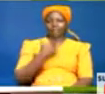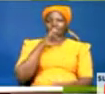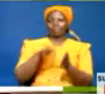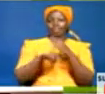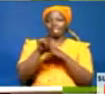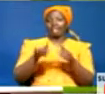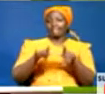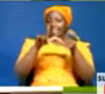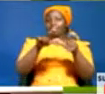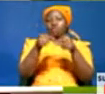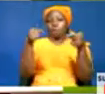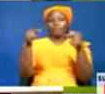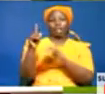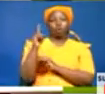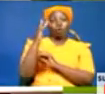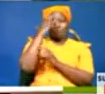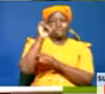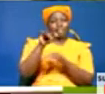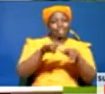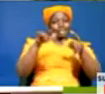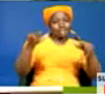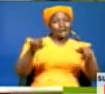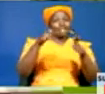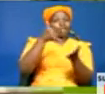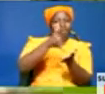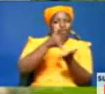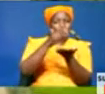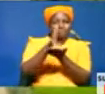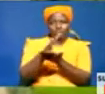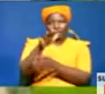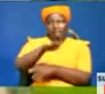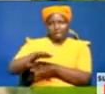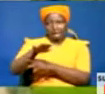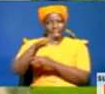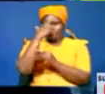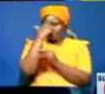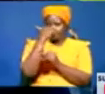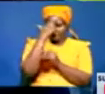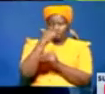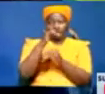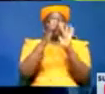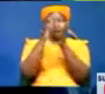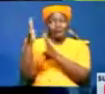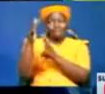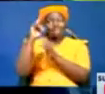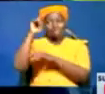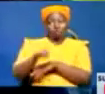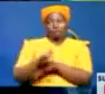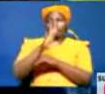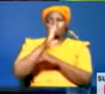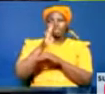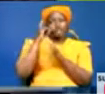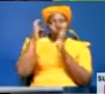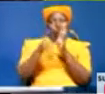ardhi hiyo inahusisha baadhi ya maeneo ya msitu wa Maasai Mau na hivyo hazifai kutambulika.